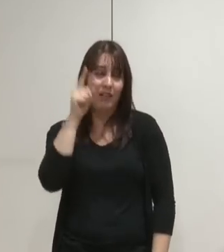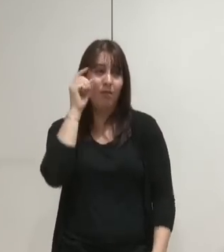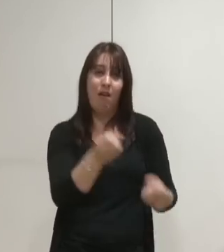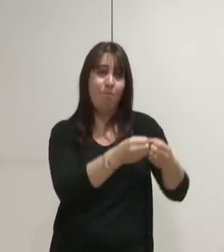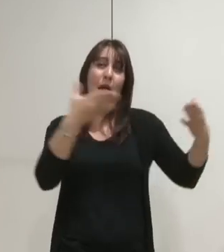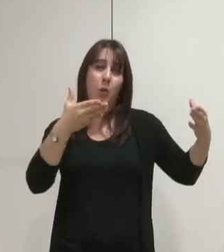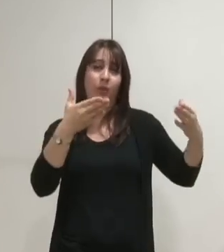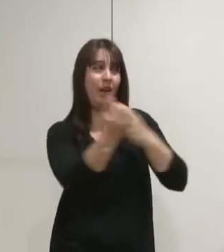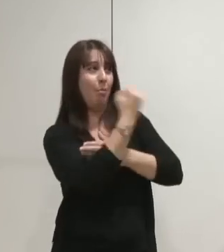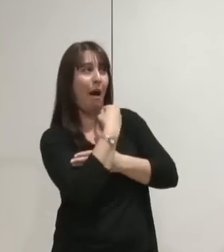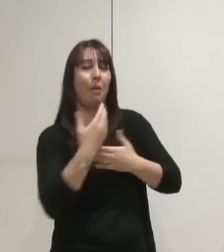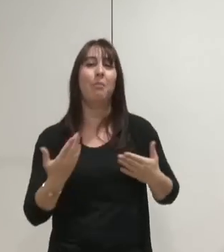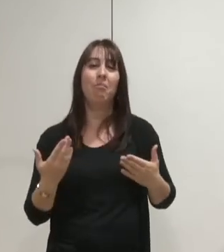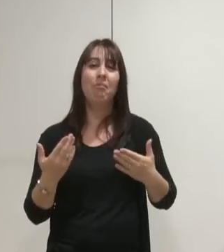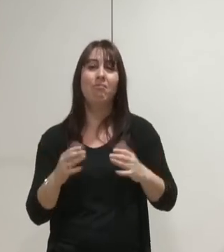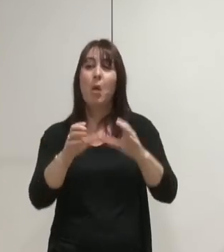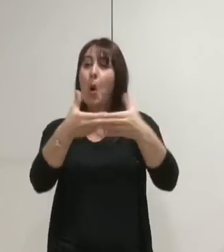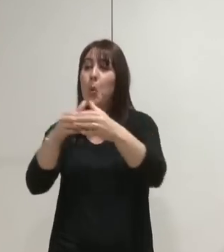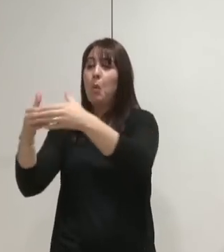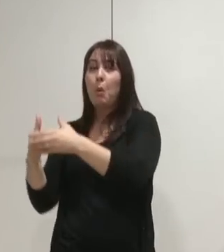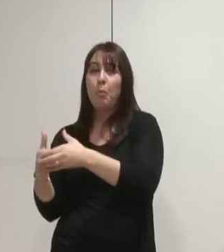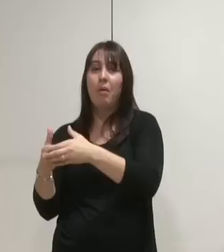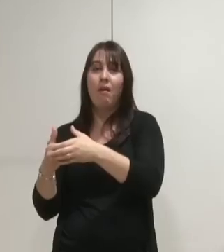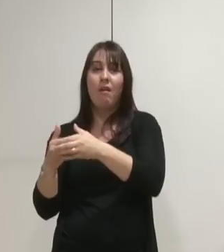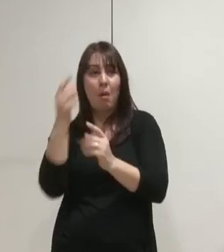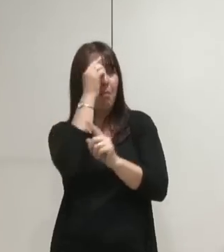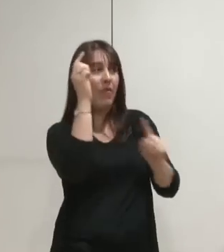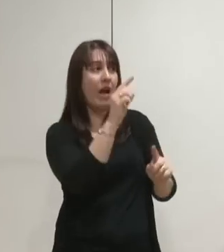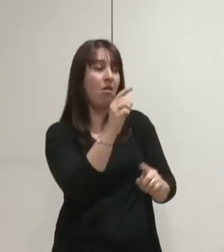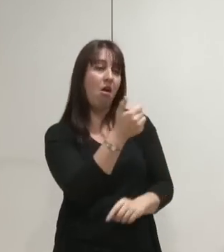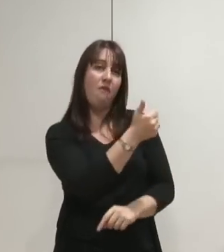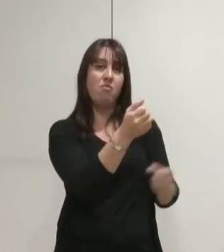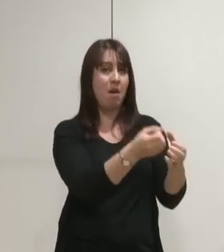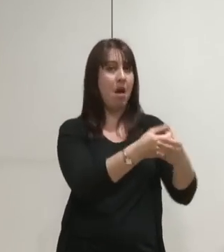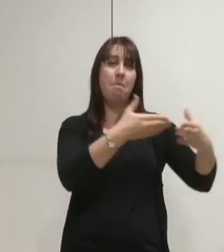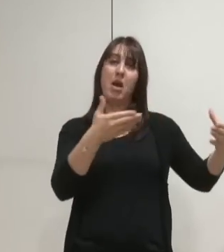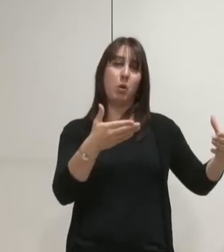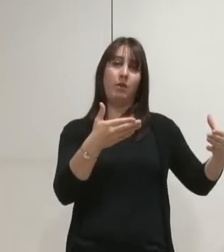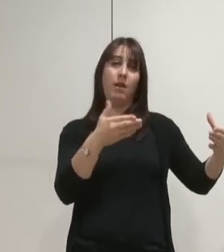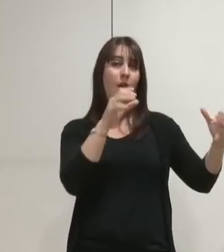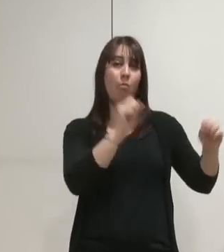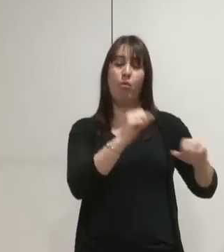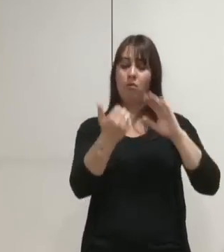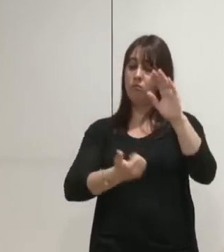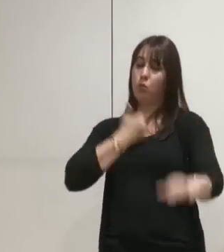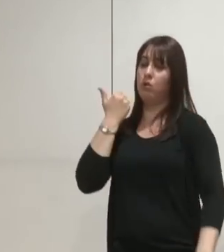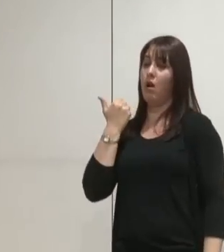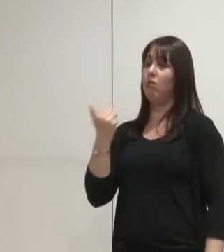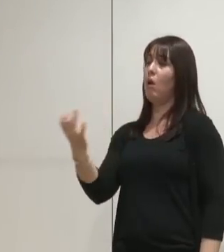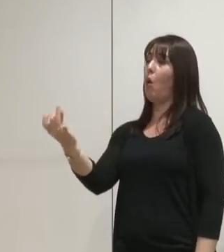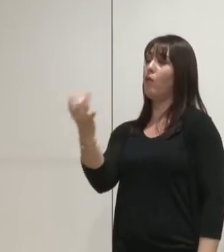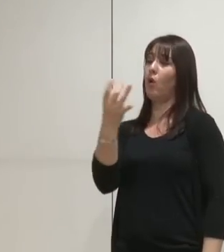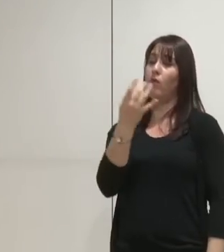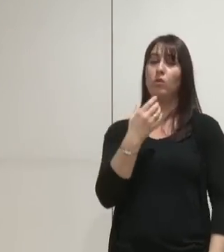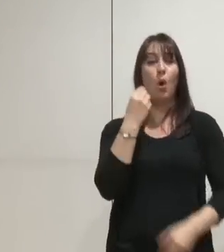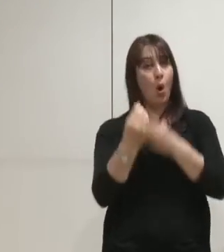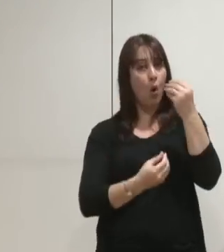quels que soient les position des groupes d'opposition vous avez le pouvoir d'accepter seul ou de de refuser la